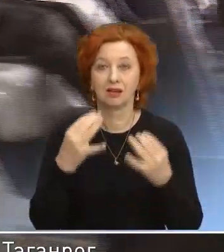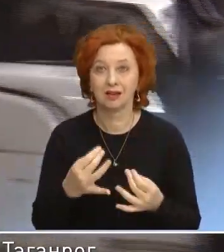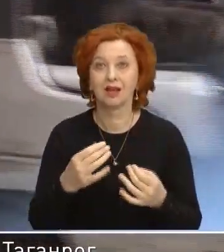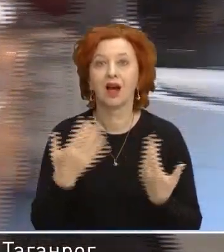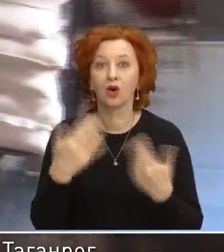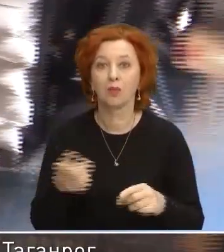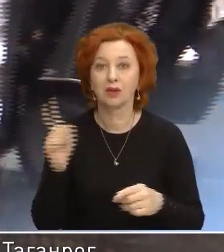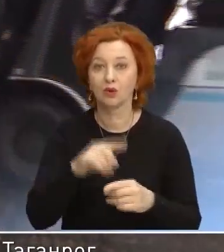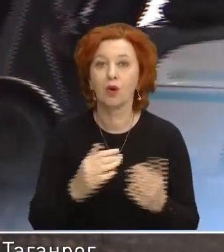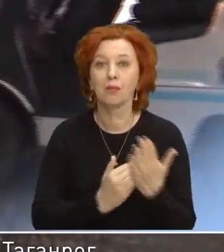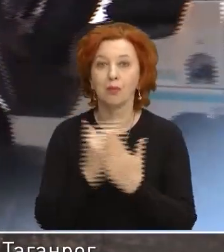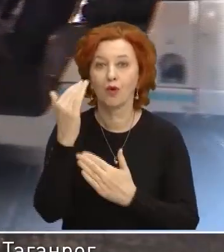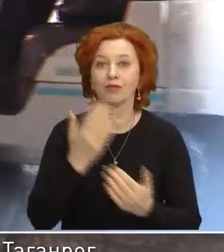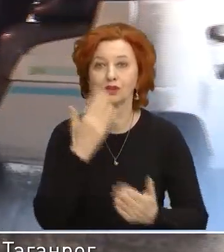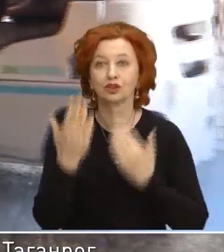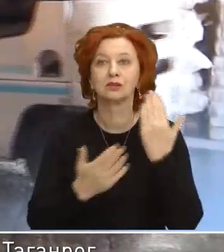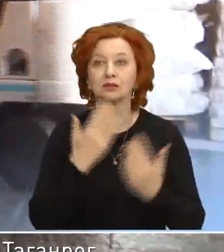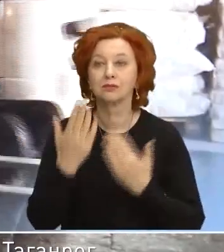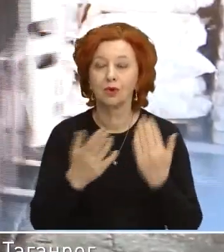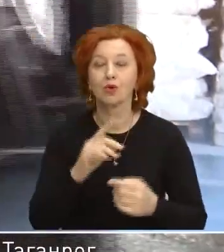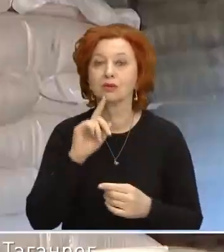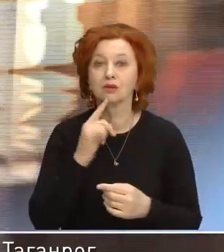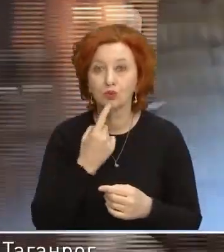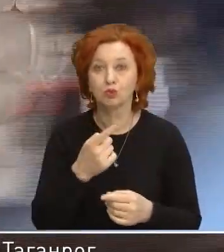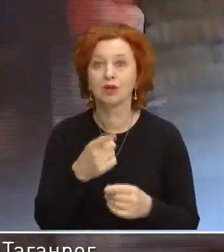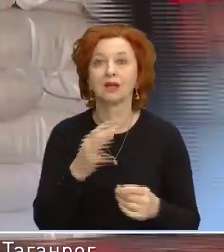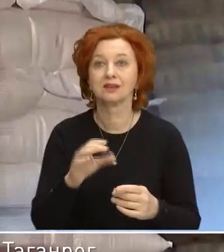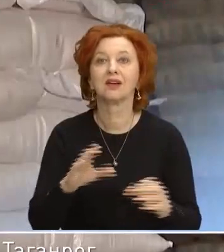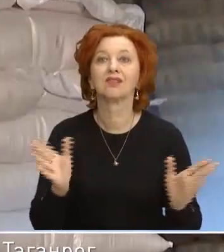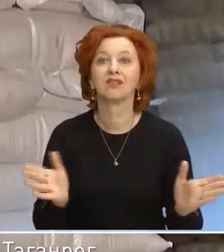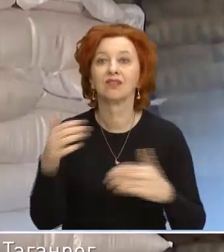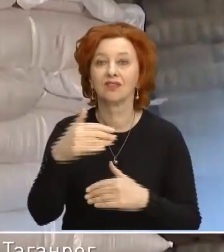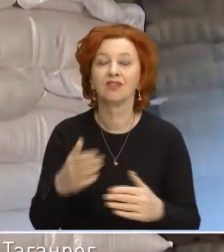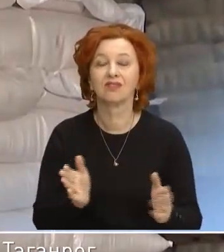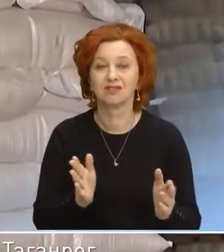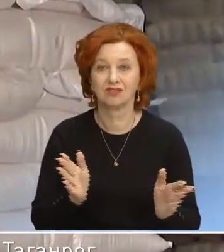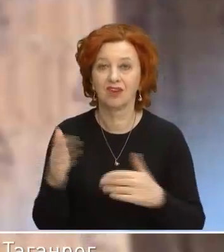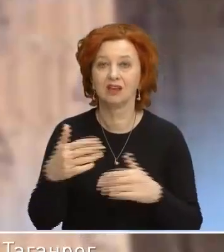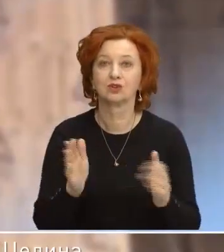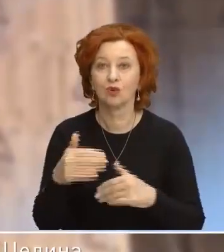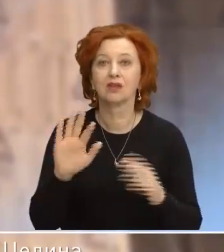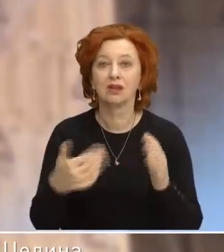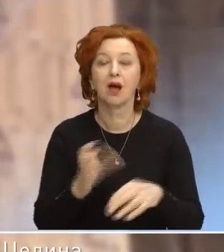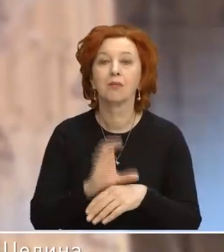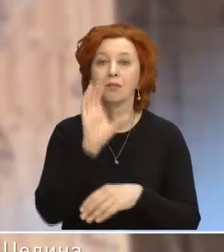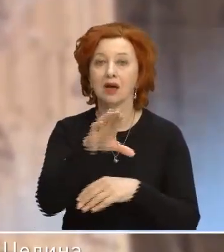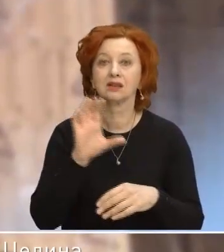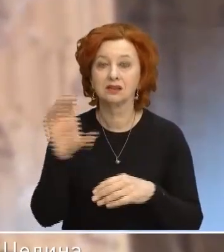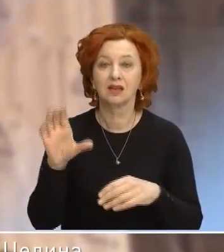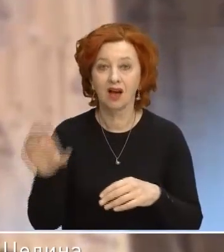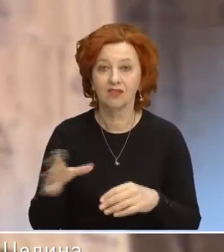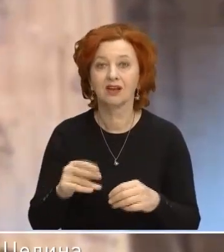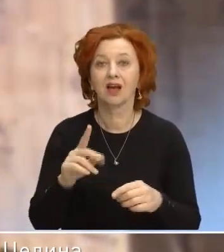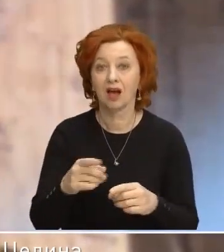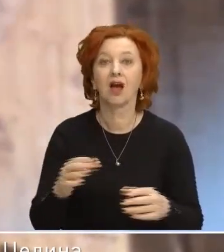Кроме того, из-за повышенного спроса имеются трудности с темпами фасовки и подготовки продукции для поставок в торговые предприятия. И все